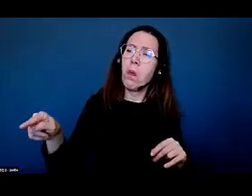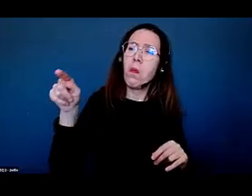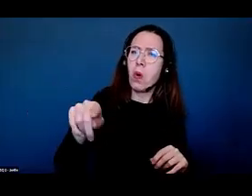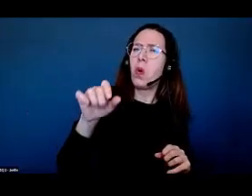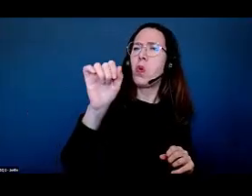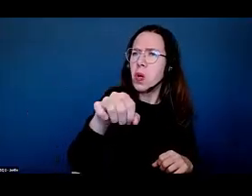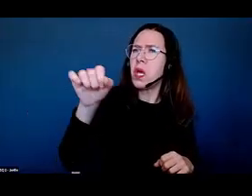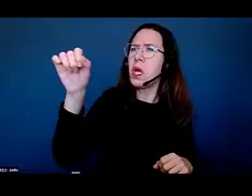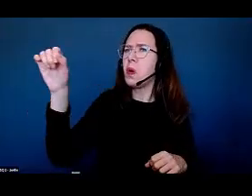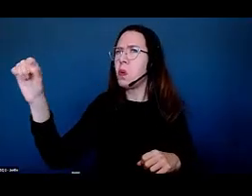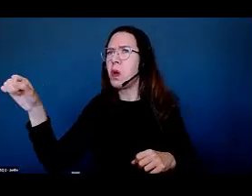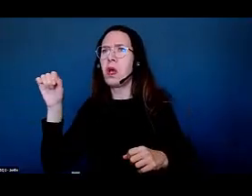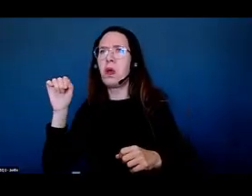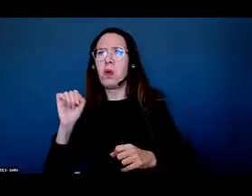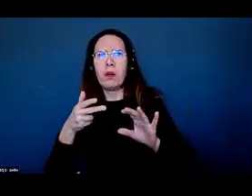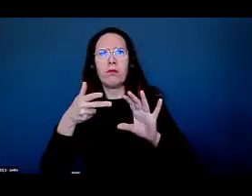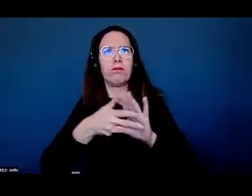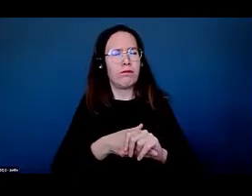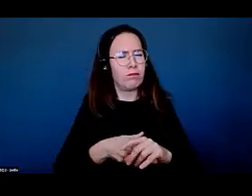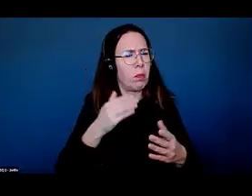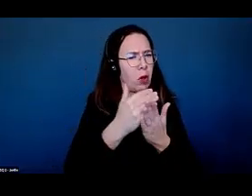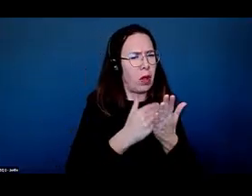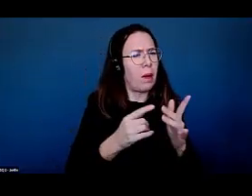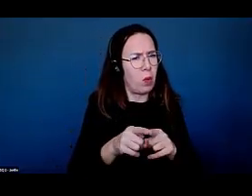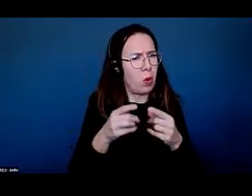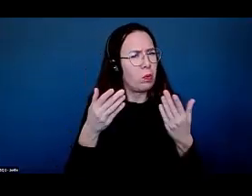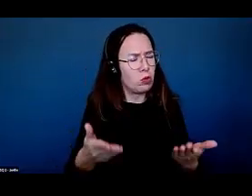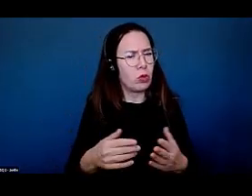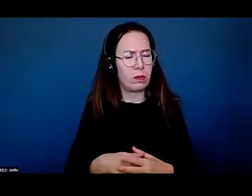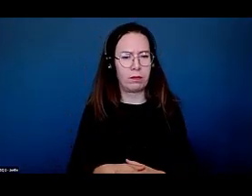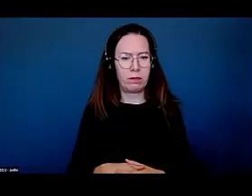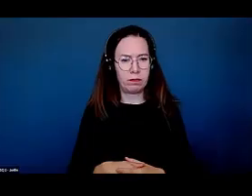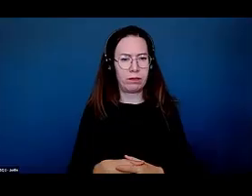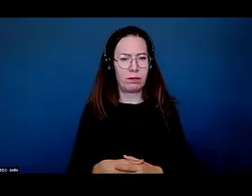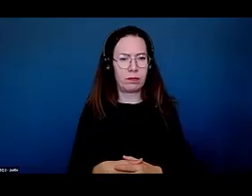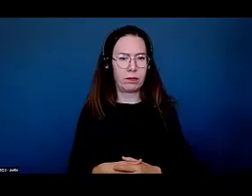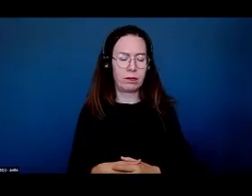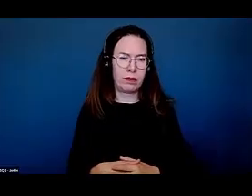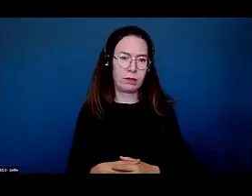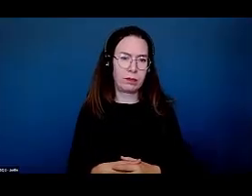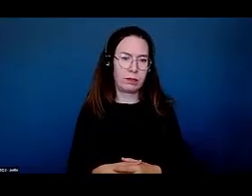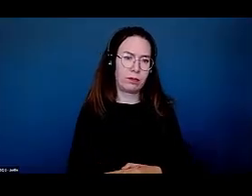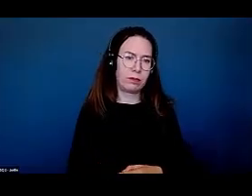en a certes, certains membres du personnel sont impliqués dans ce genre de programme,